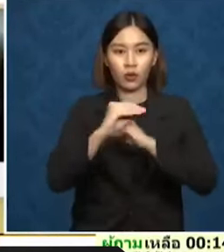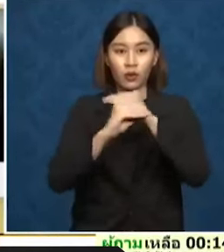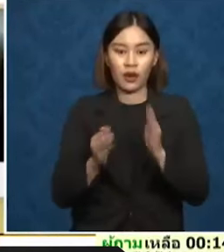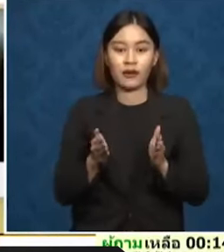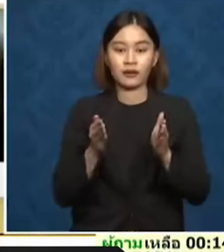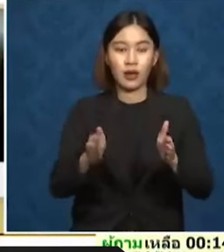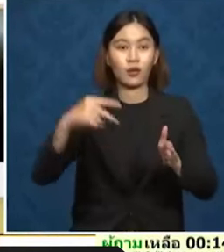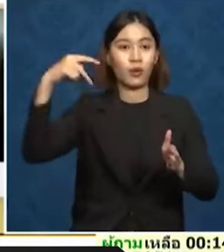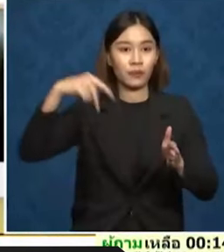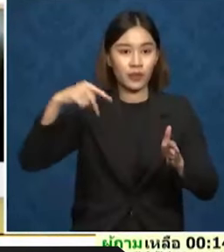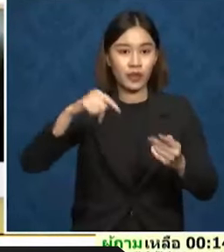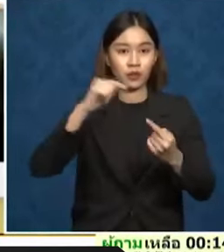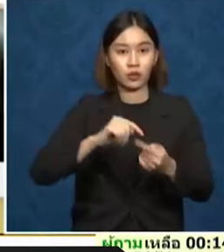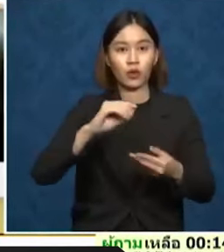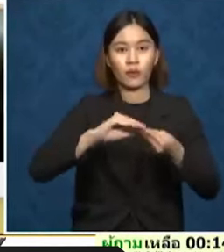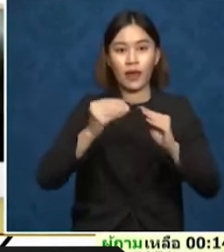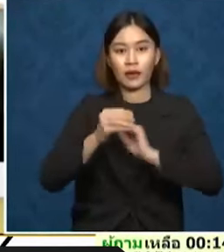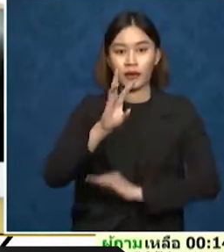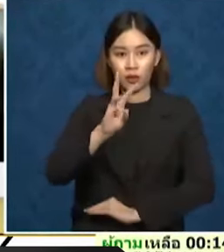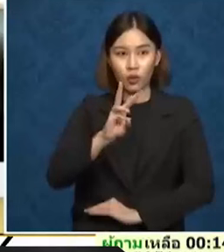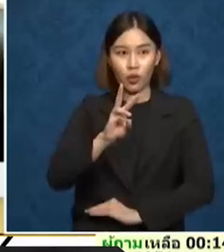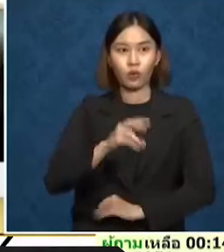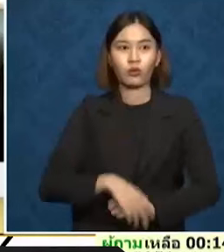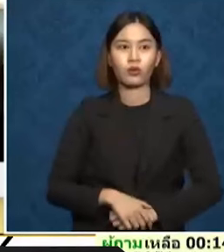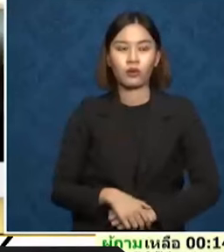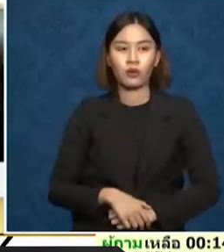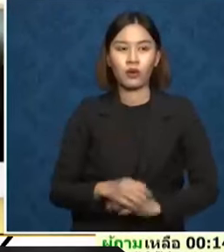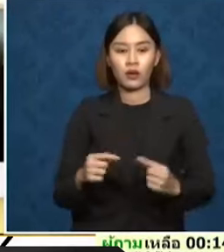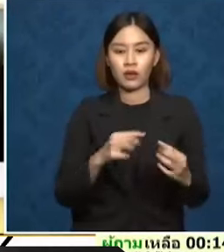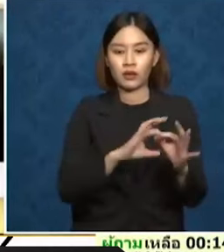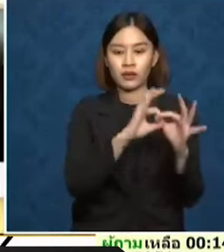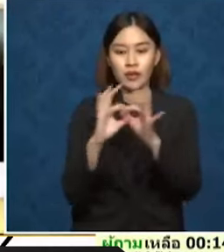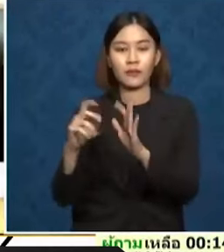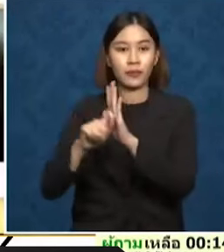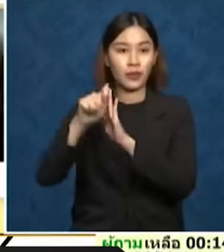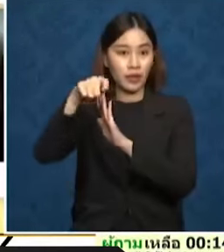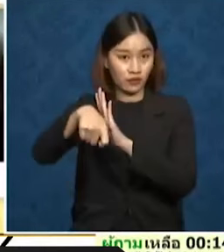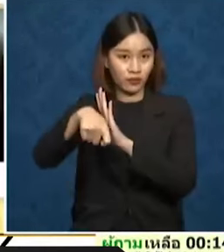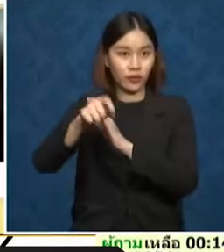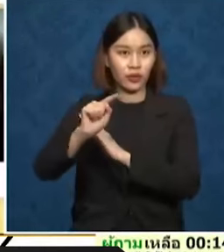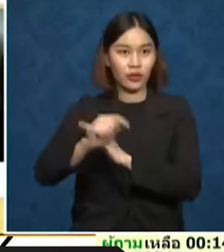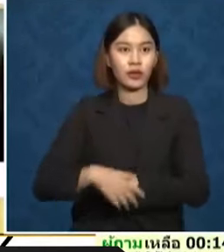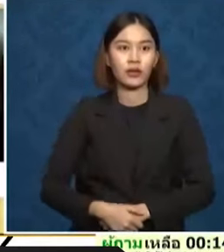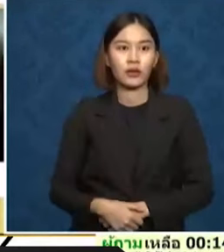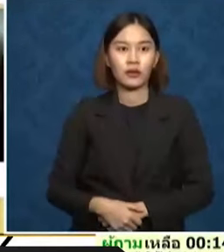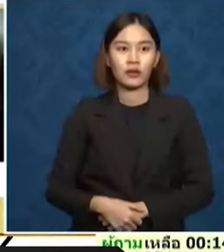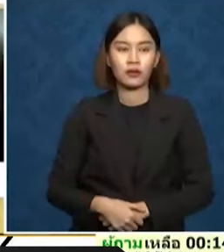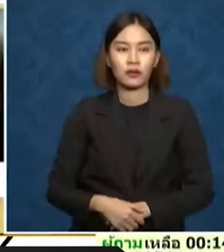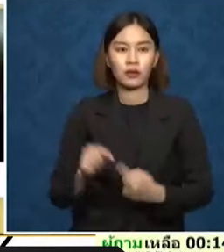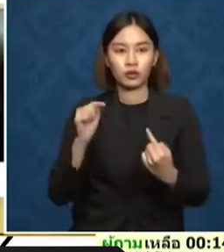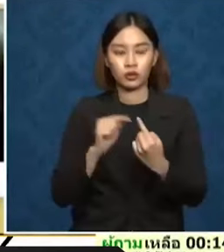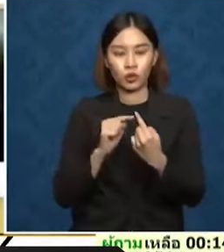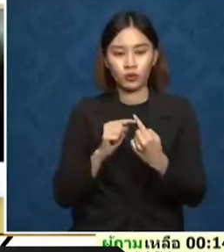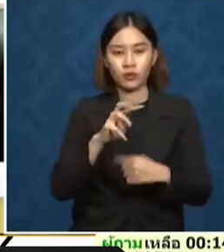งพิเศษระหว่างเมืองหมายเลข6สายบางปะอินนครราชสีมาหรือเรียกกันง่ายๆว่ามอเตอร์เวย์สายบางปะอินโค